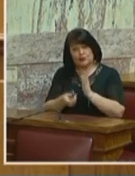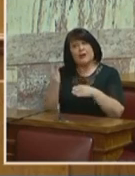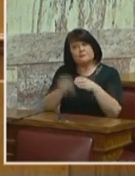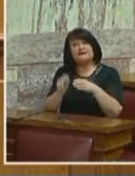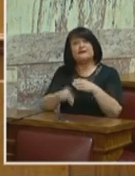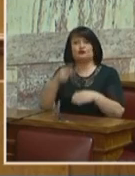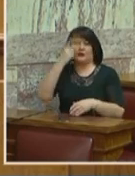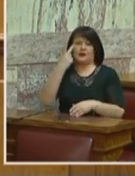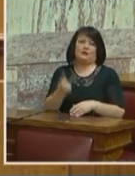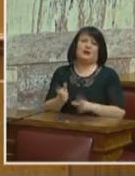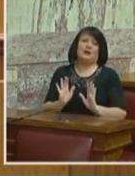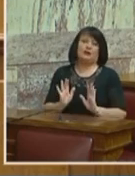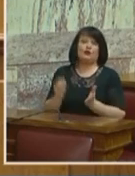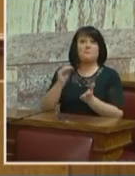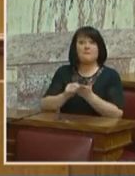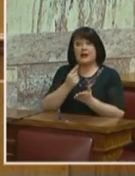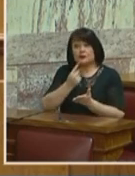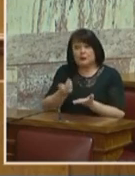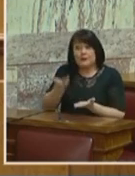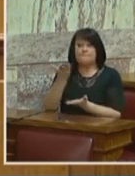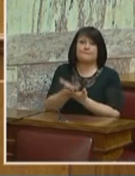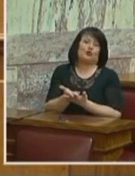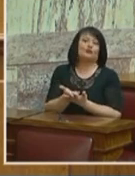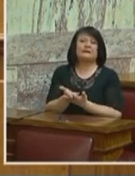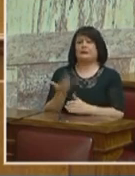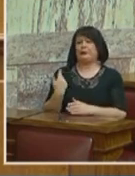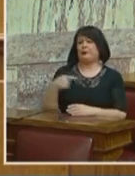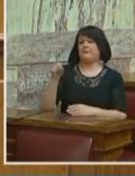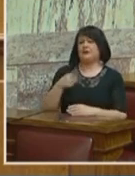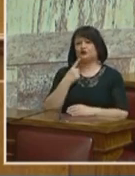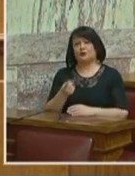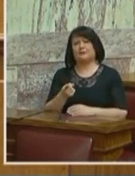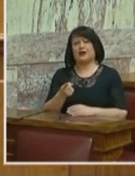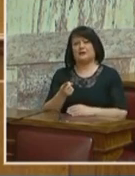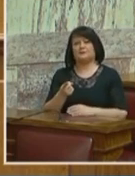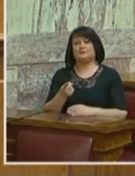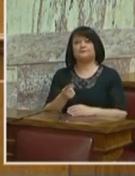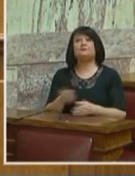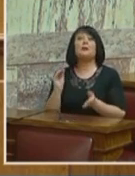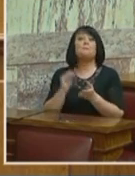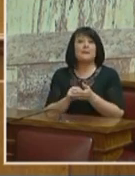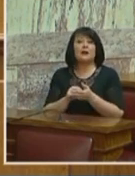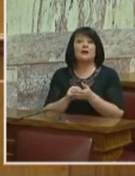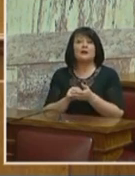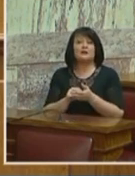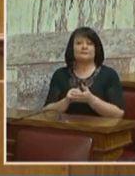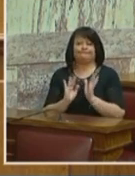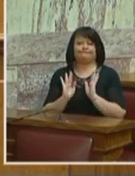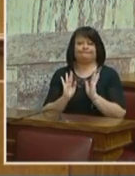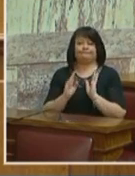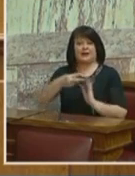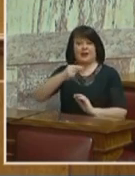Επανέλαβα την πρότασή μου αυτή πριν από λίγες μέρες. Αλλά και πάλι αποφύγατε να